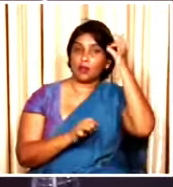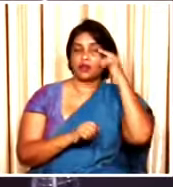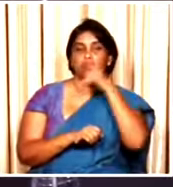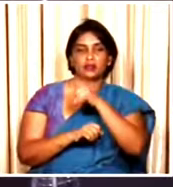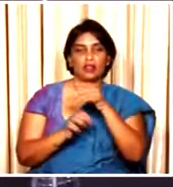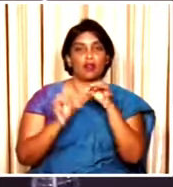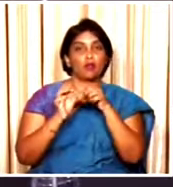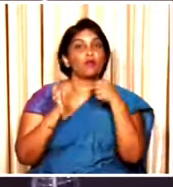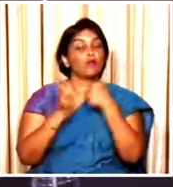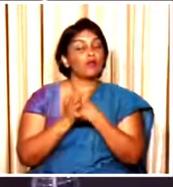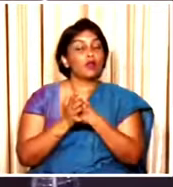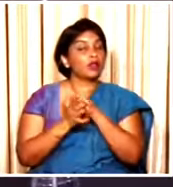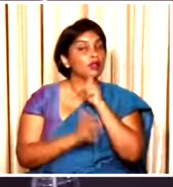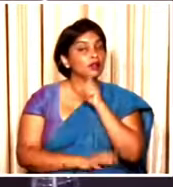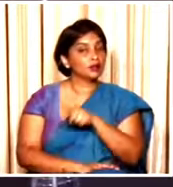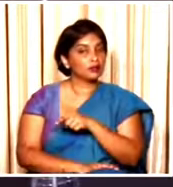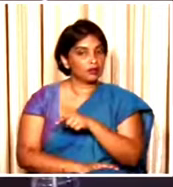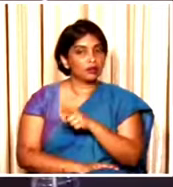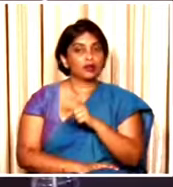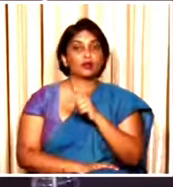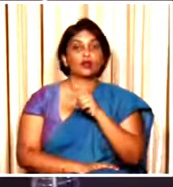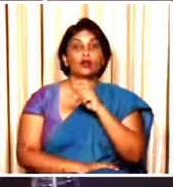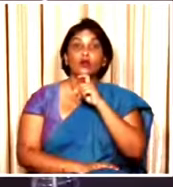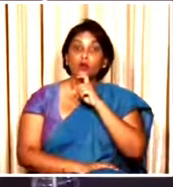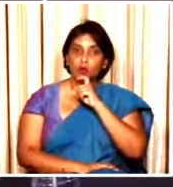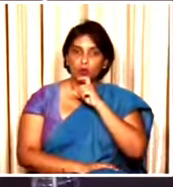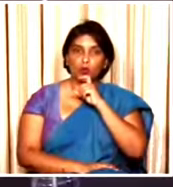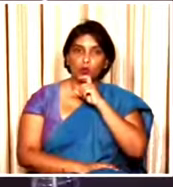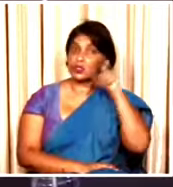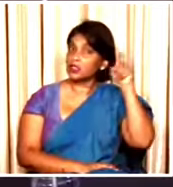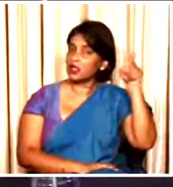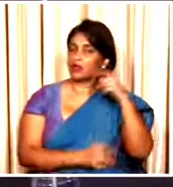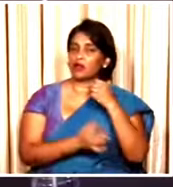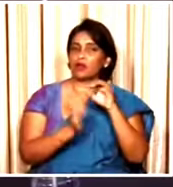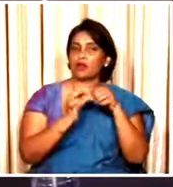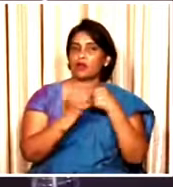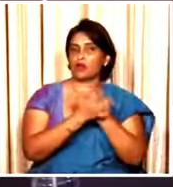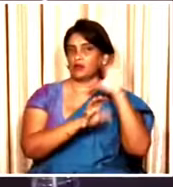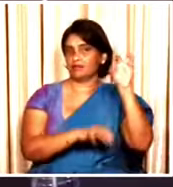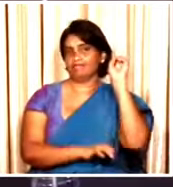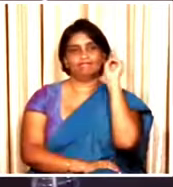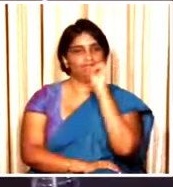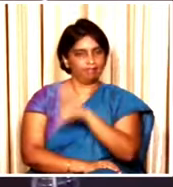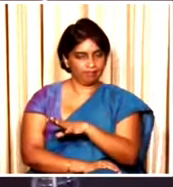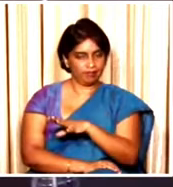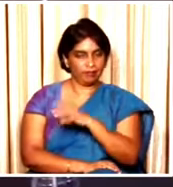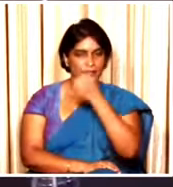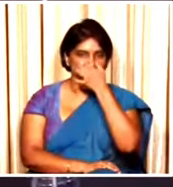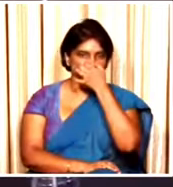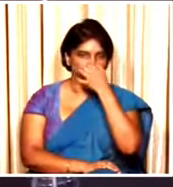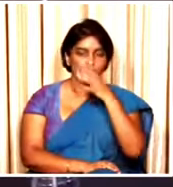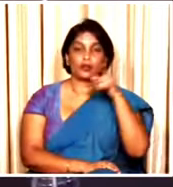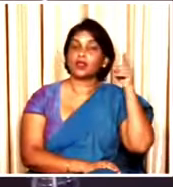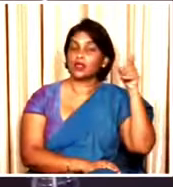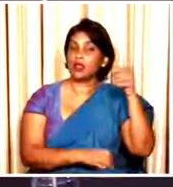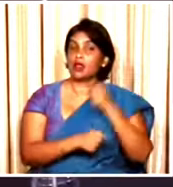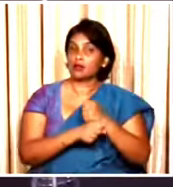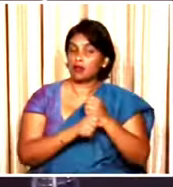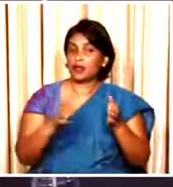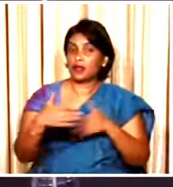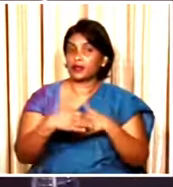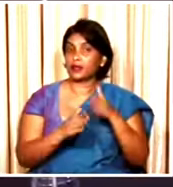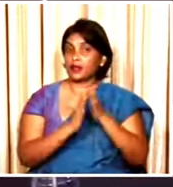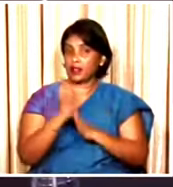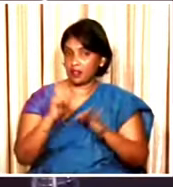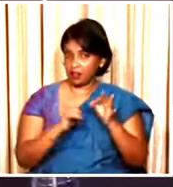වැලිකඩ කියලා කියන්නේ අධිකරණයෙන් තමයි වැලිකඩට යවන්නේ කෙනෙක්ව. එහෙමනම් ආණ්ඩුවේ කැබිනට්